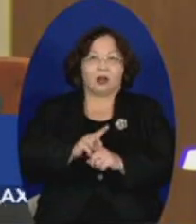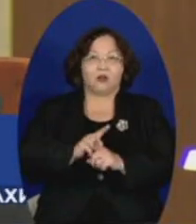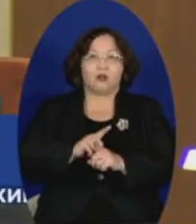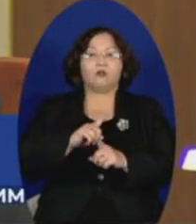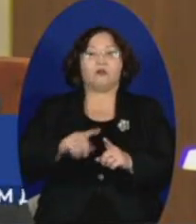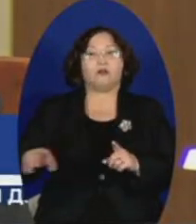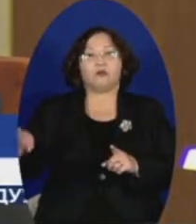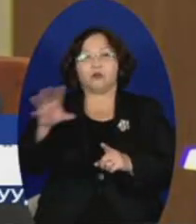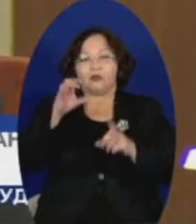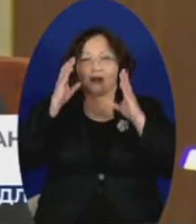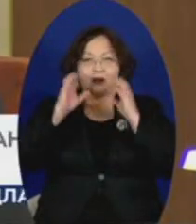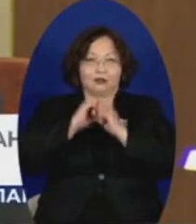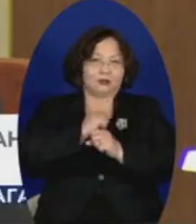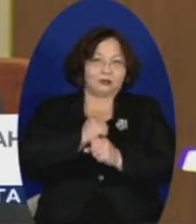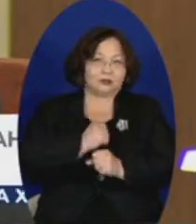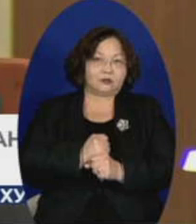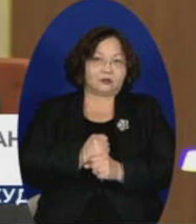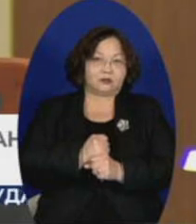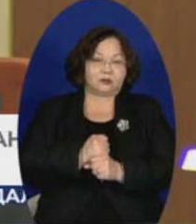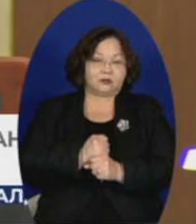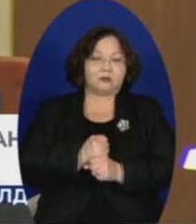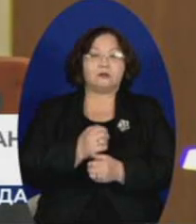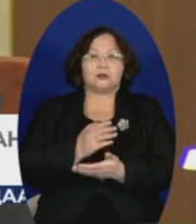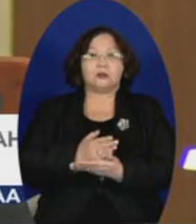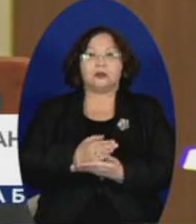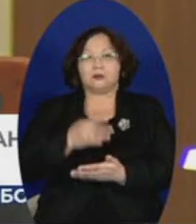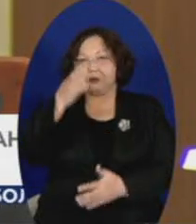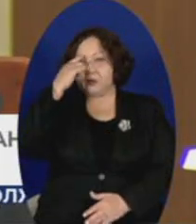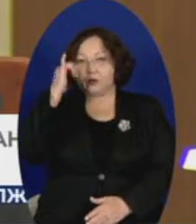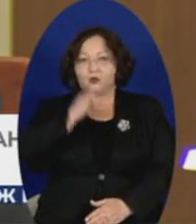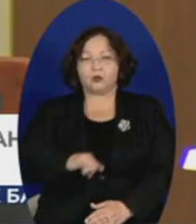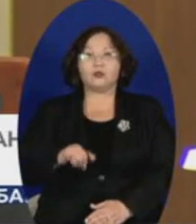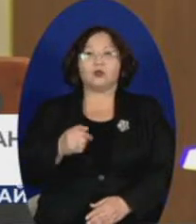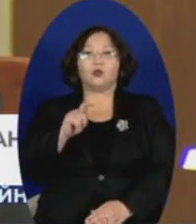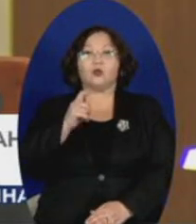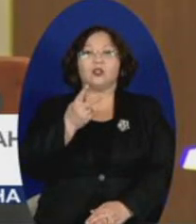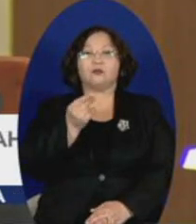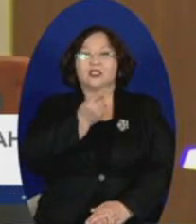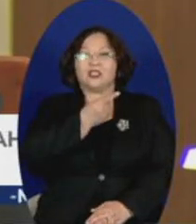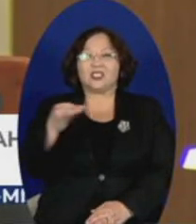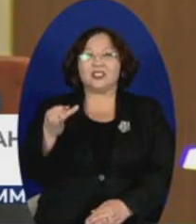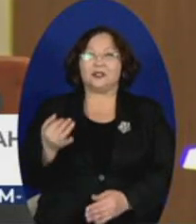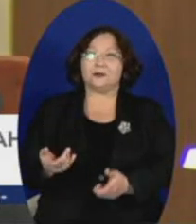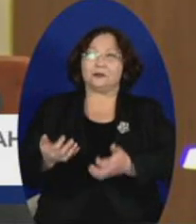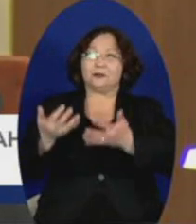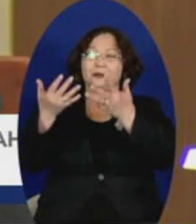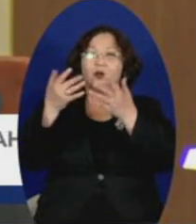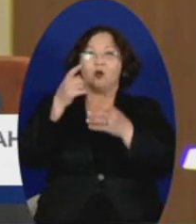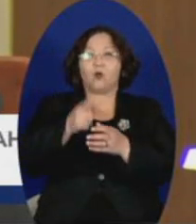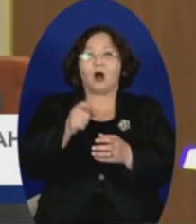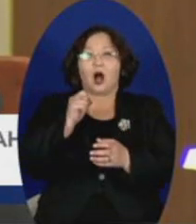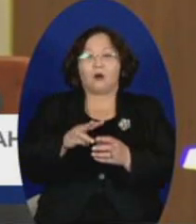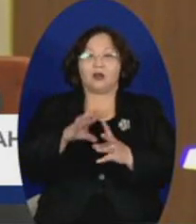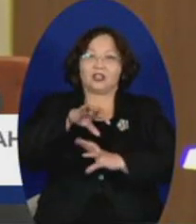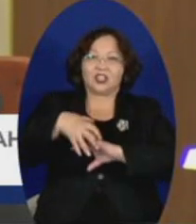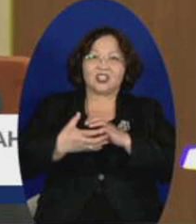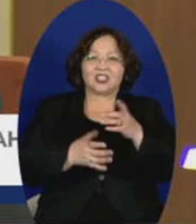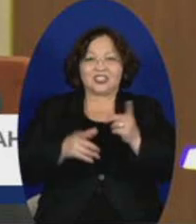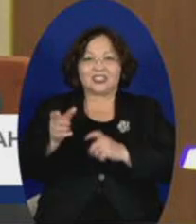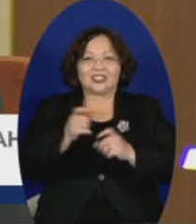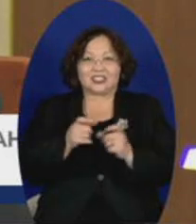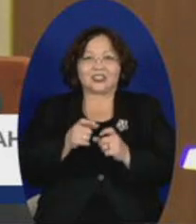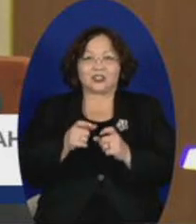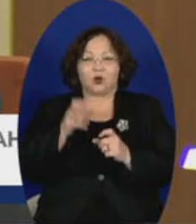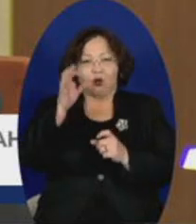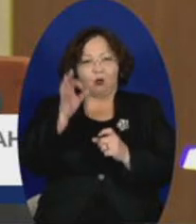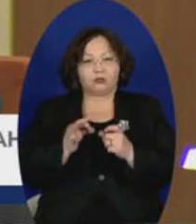анхааран ажиллаж байна. Манай улсын ялгуулж буй хүлэмжийн хин хэмжээ, хүн ам болон дэлхийн эдийн засгийн